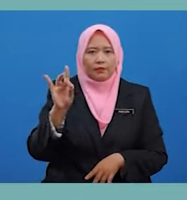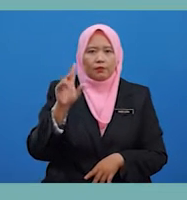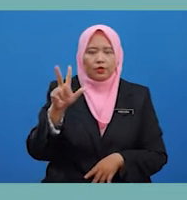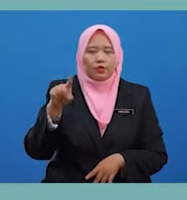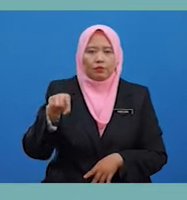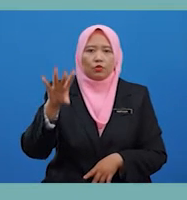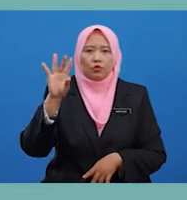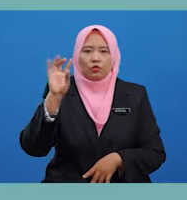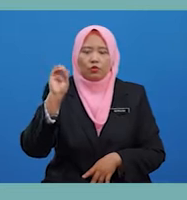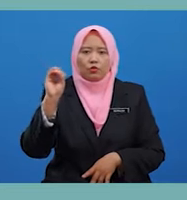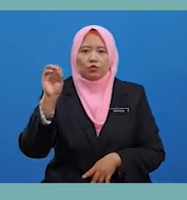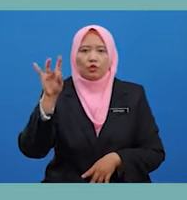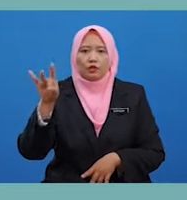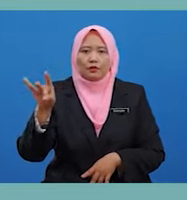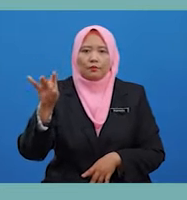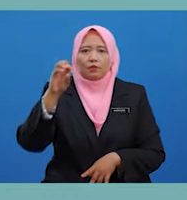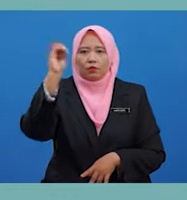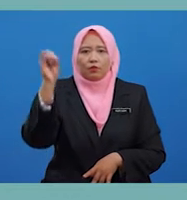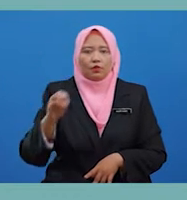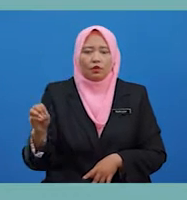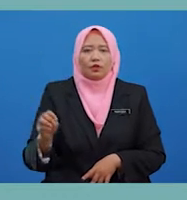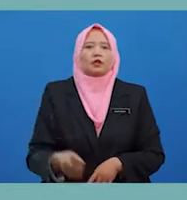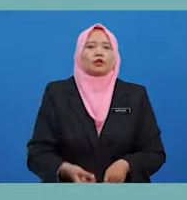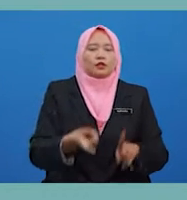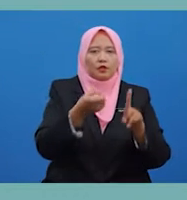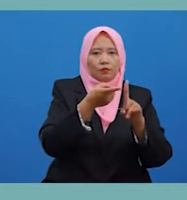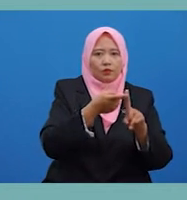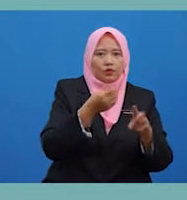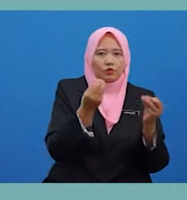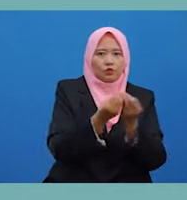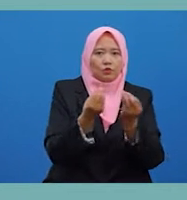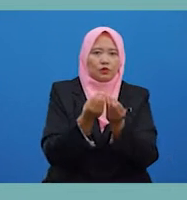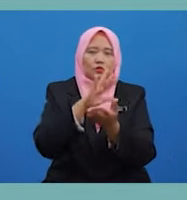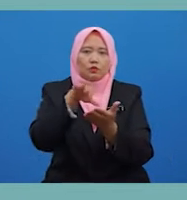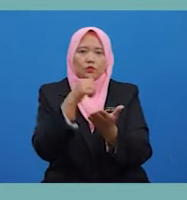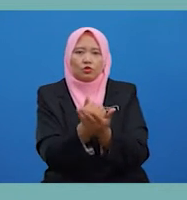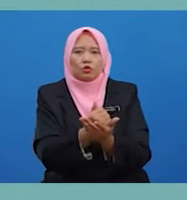83.08% daripada jumlah keseluruhan, iaitu